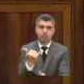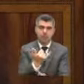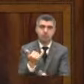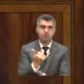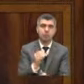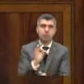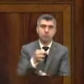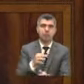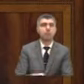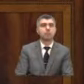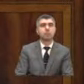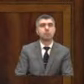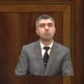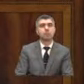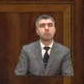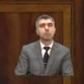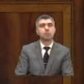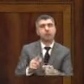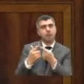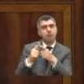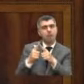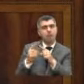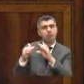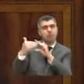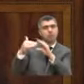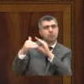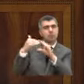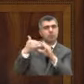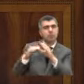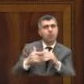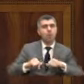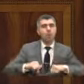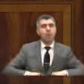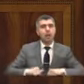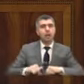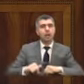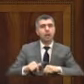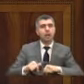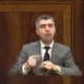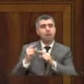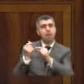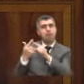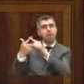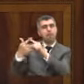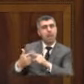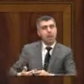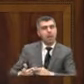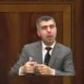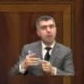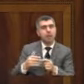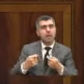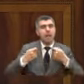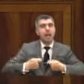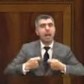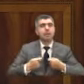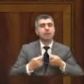كان عندي يعني تدخلات، عدة تدخلات مع وزارة المالية، أنا وزير المالية رئيس اللجنة ديال